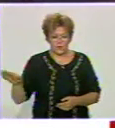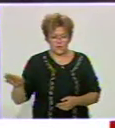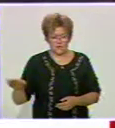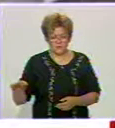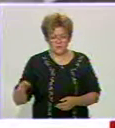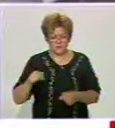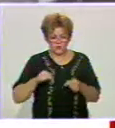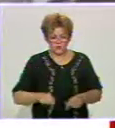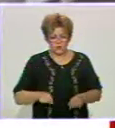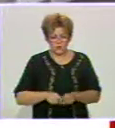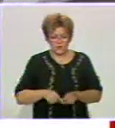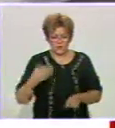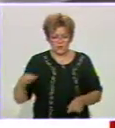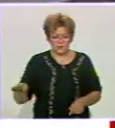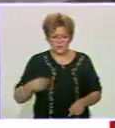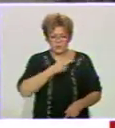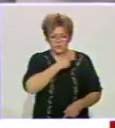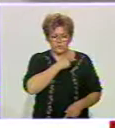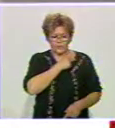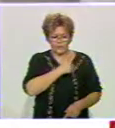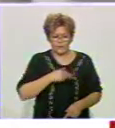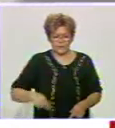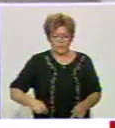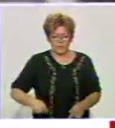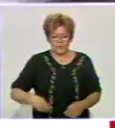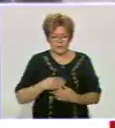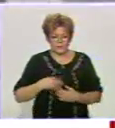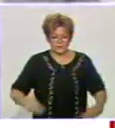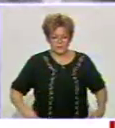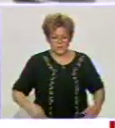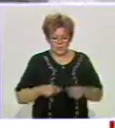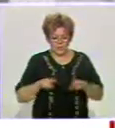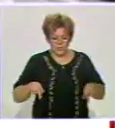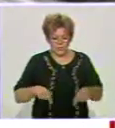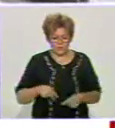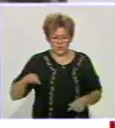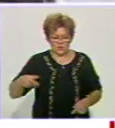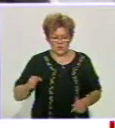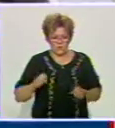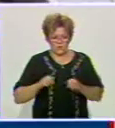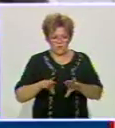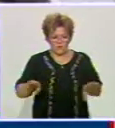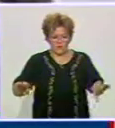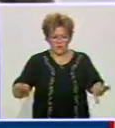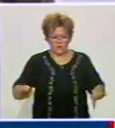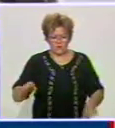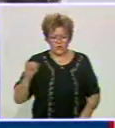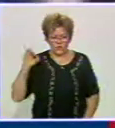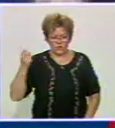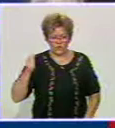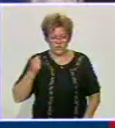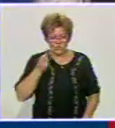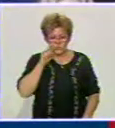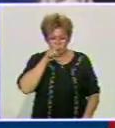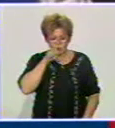fost respins și acum. Reprezentanții prefecturii Mehedinți așteaptă acum o adresă din partea ANI, după care vor emite ordinul prin care Ion Cioară își va pierde